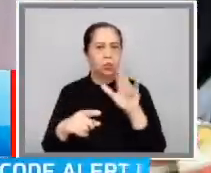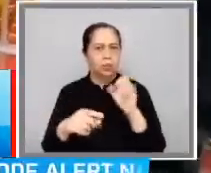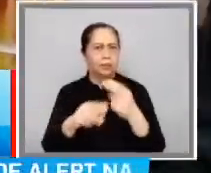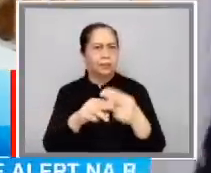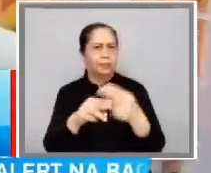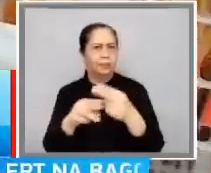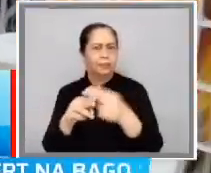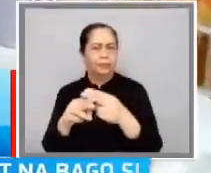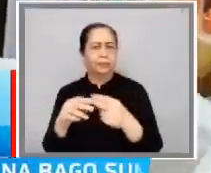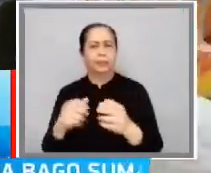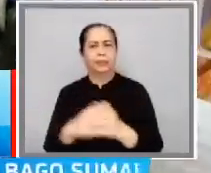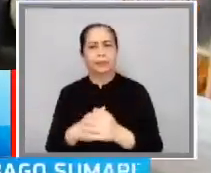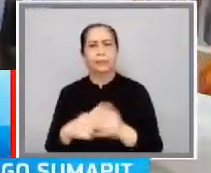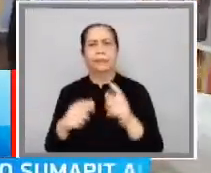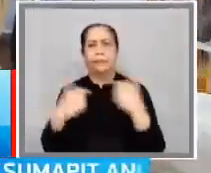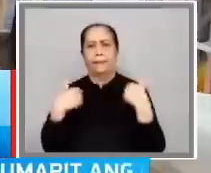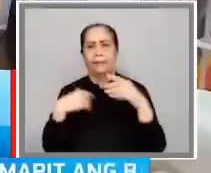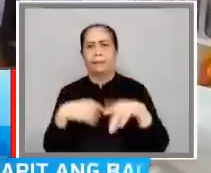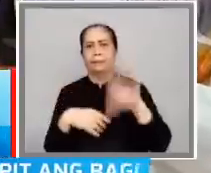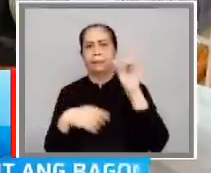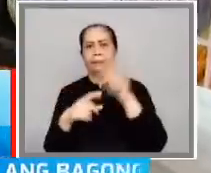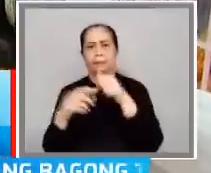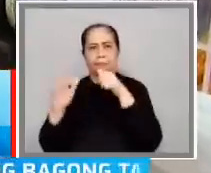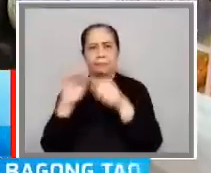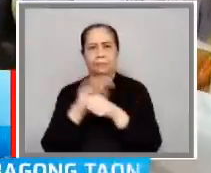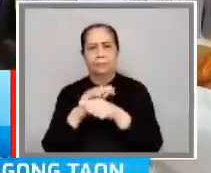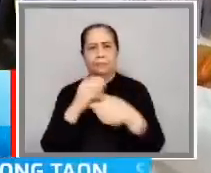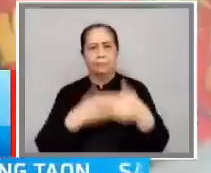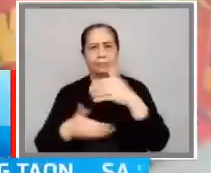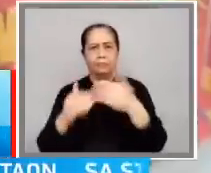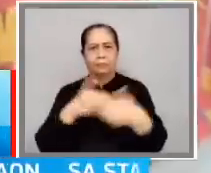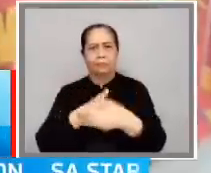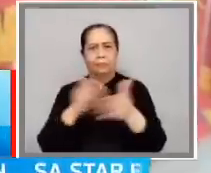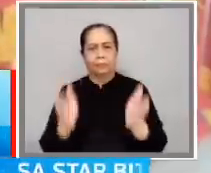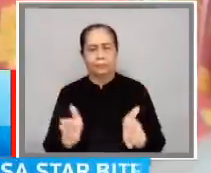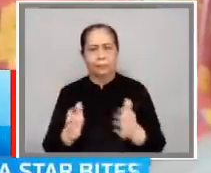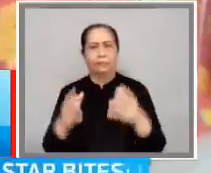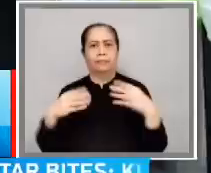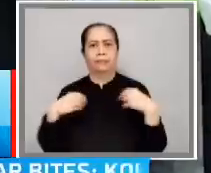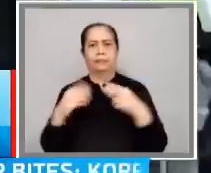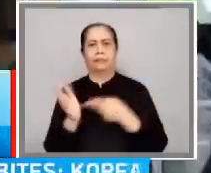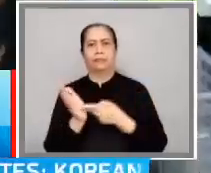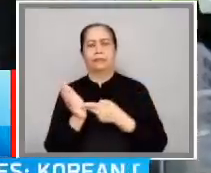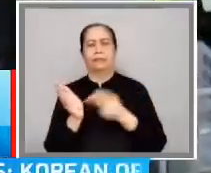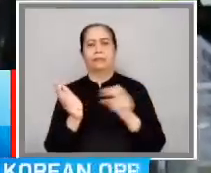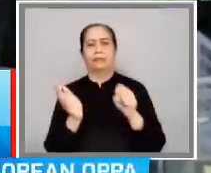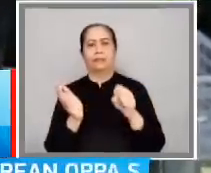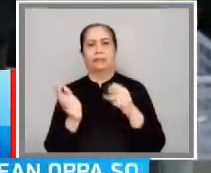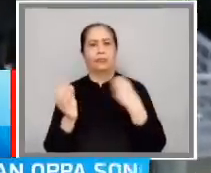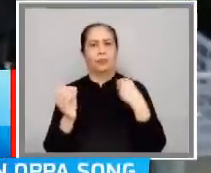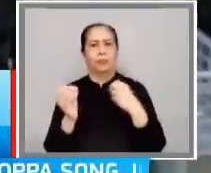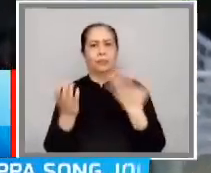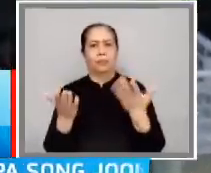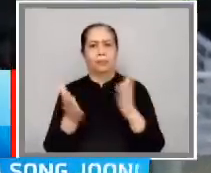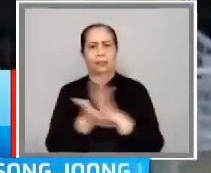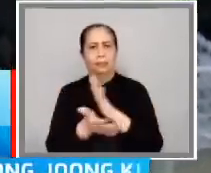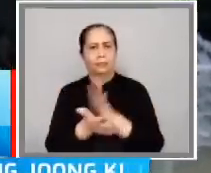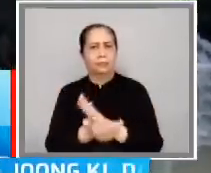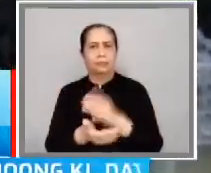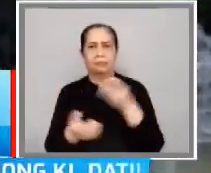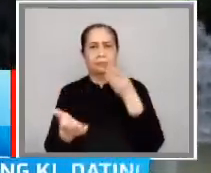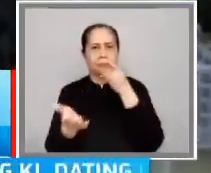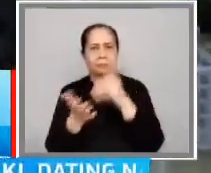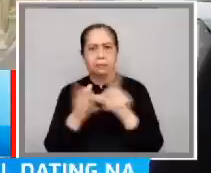pailaw. Meron ding nabisto na nakasilid sa selyadong mga kahon. Aminado ang may-ari ng mga paninda na wala silang hawak na papel para magbenta ng